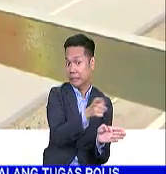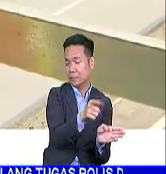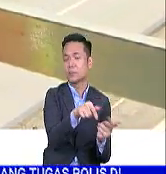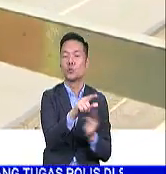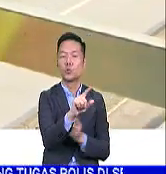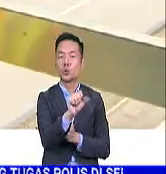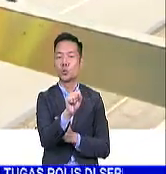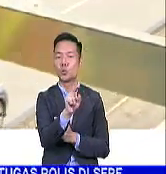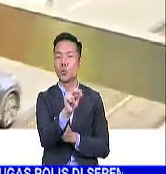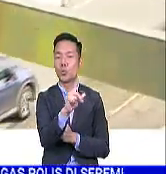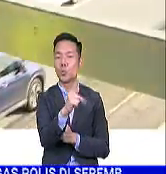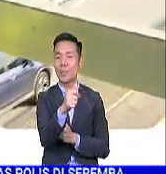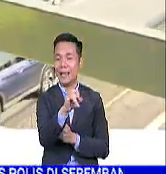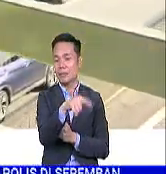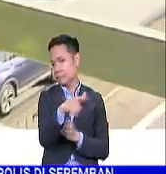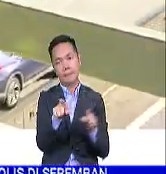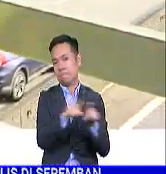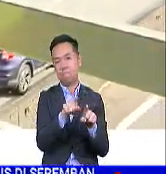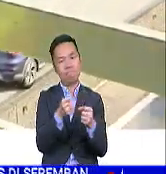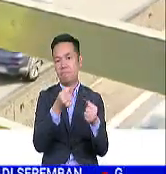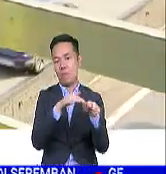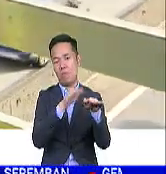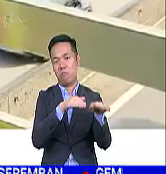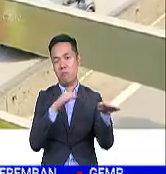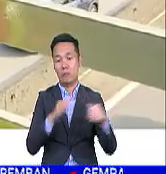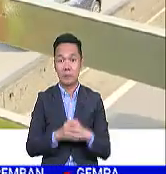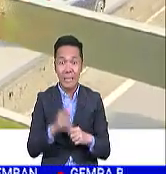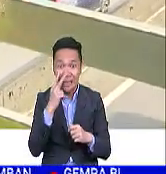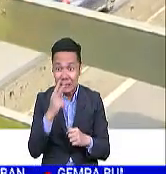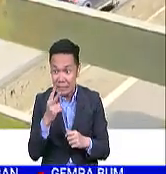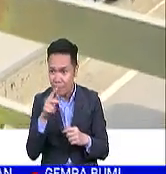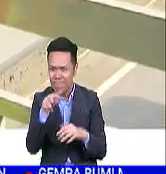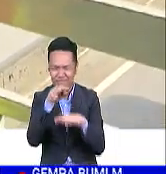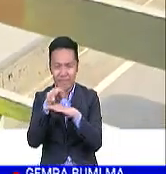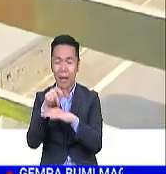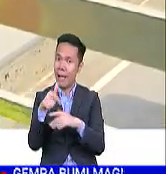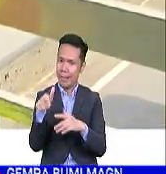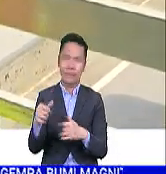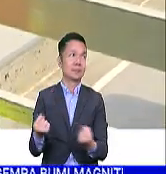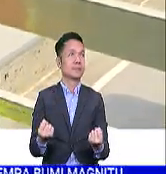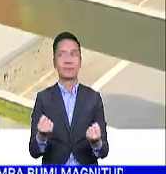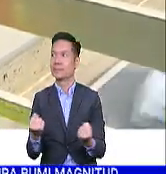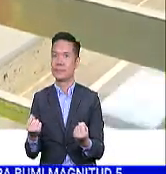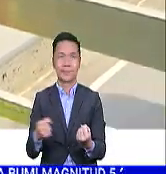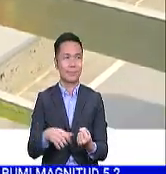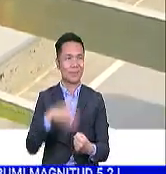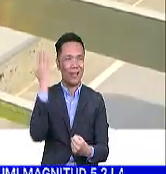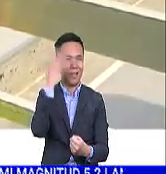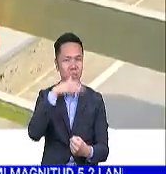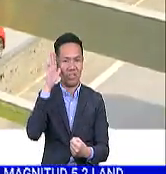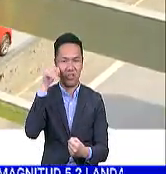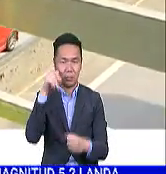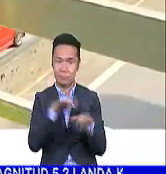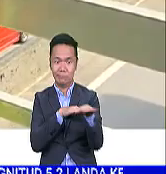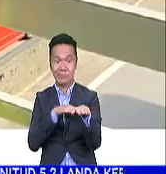Dan tinjauan kami juga mendapati terdapat beberapa pengguna yang masih lagi menggunakan lorong kecemasan.